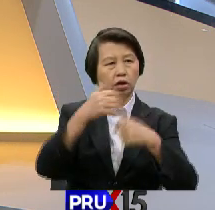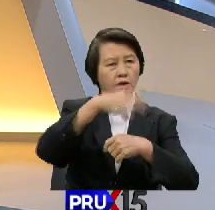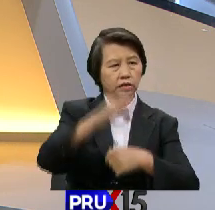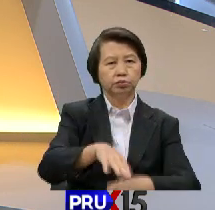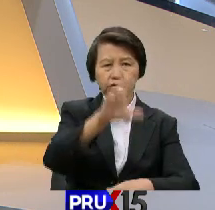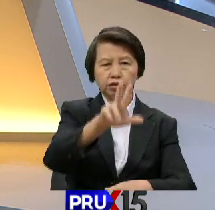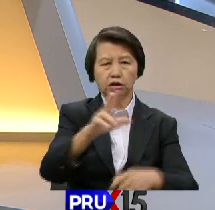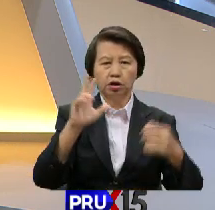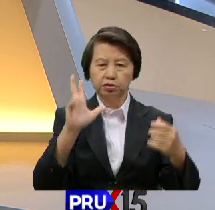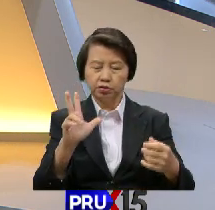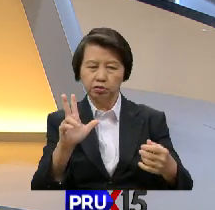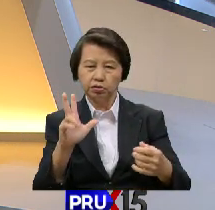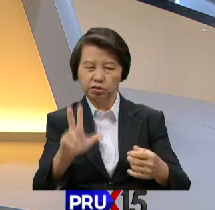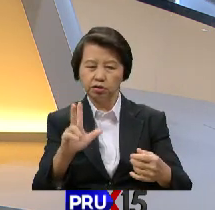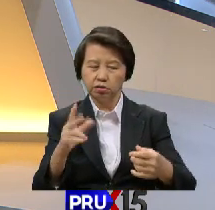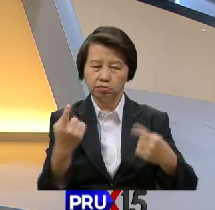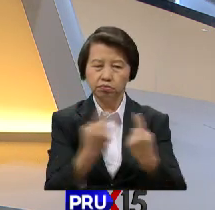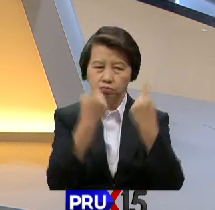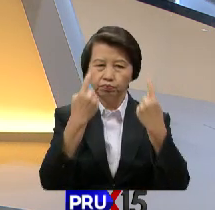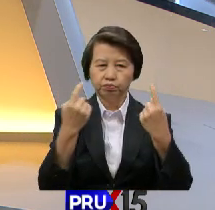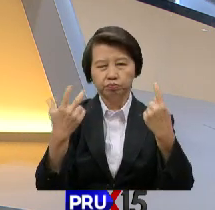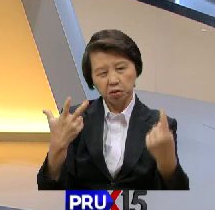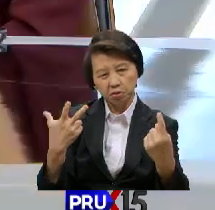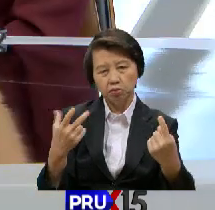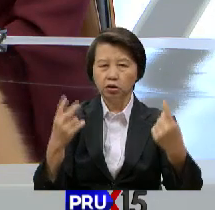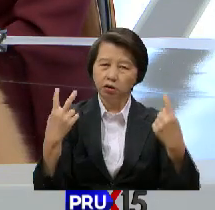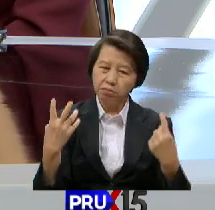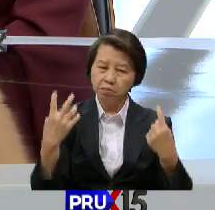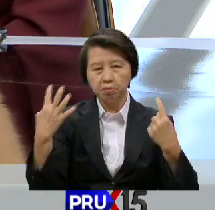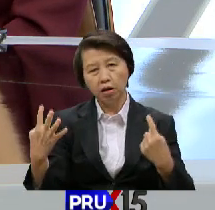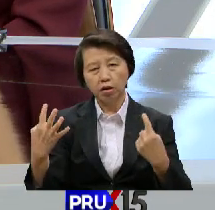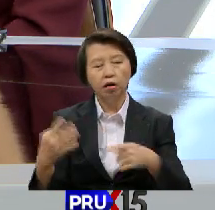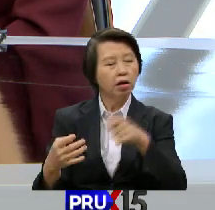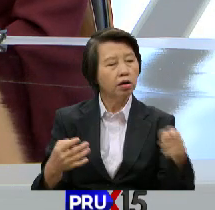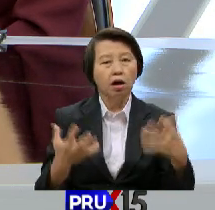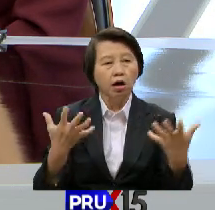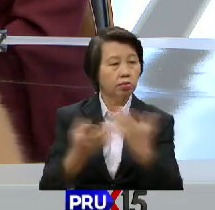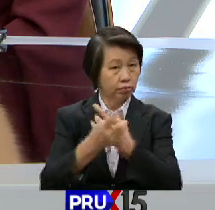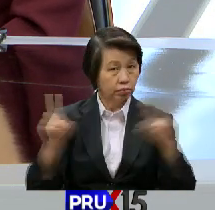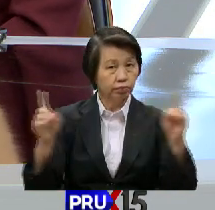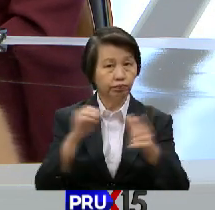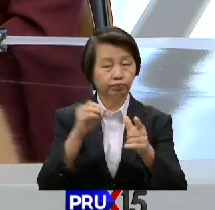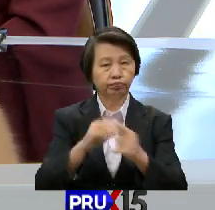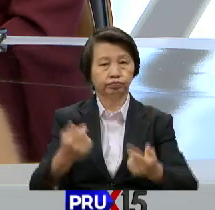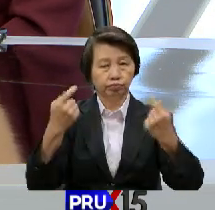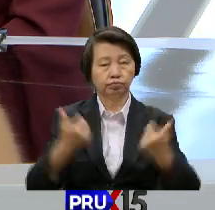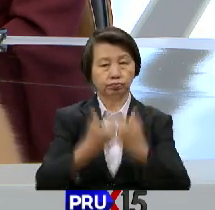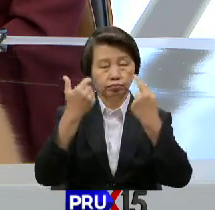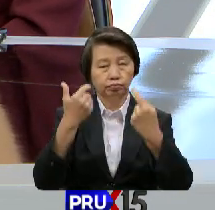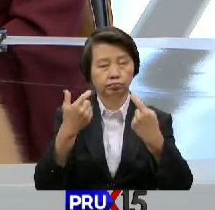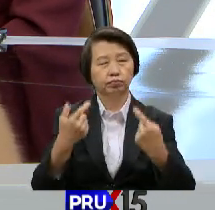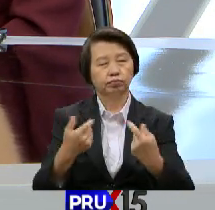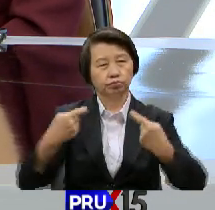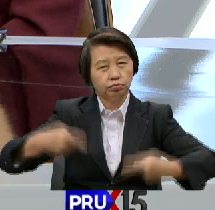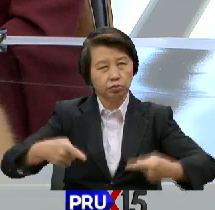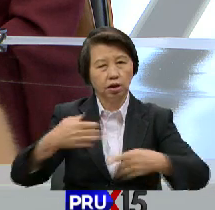tiga penjuru persoalannya adalah bagaimanakah ini akan membawa kepada suatu ruang demokrasi dan juga pertandingan yang lebih sengit